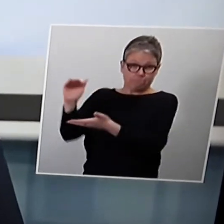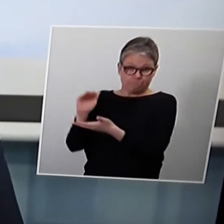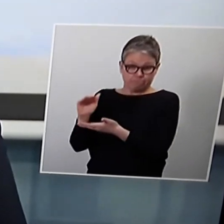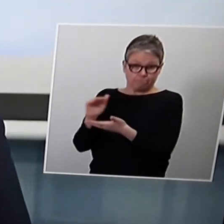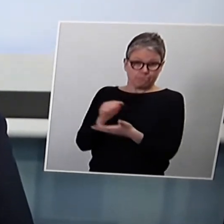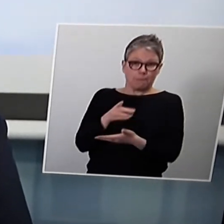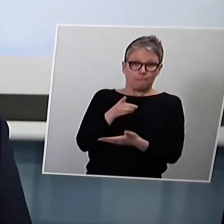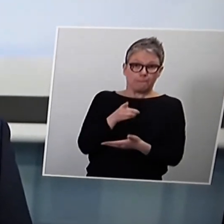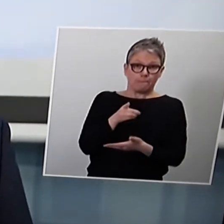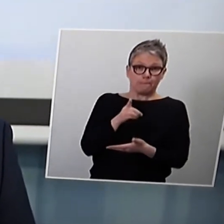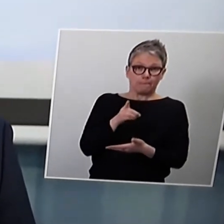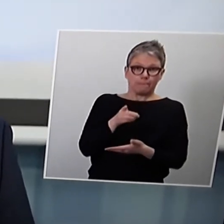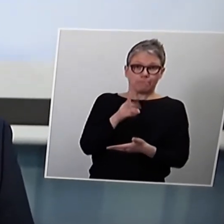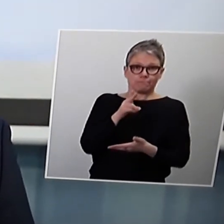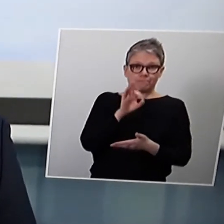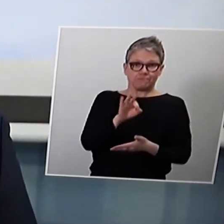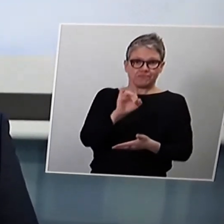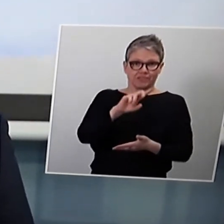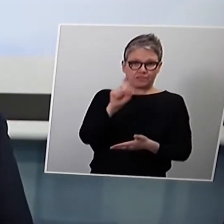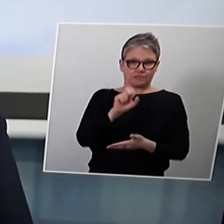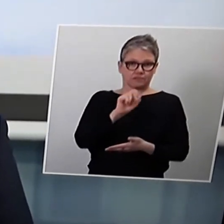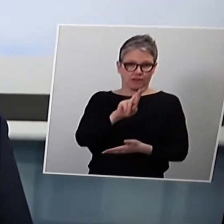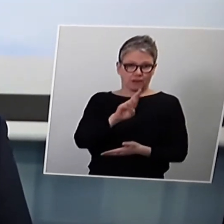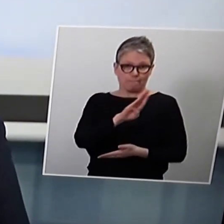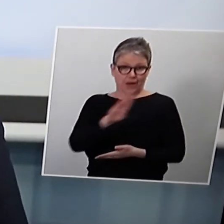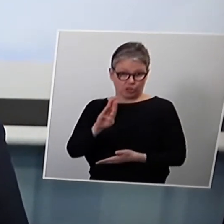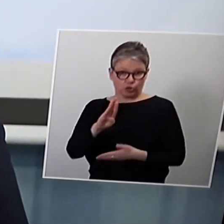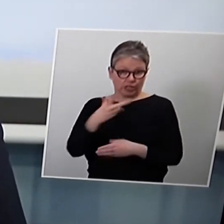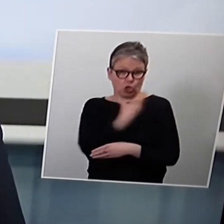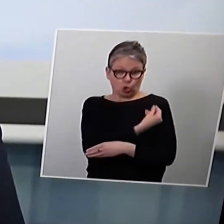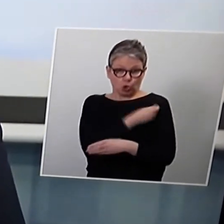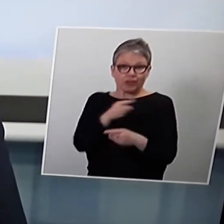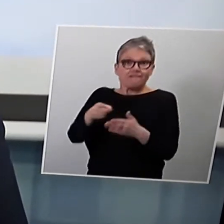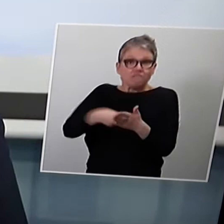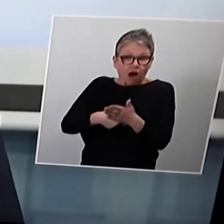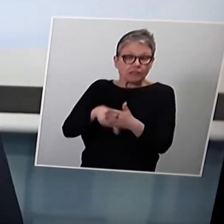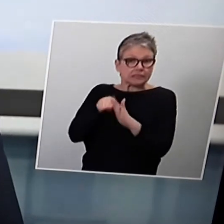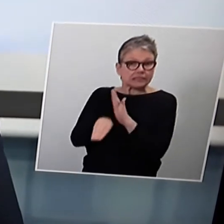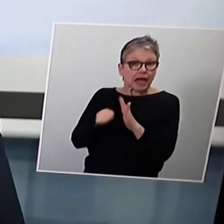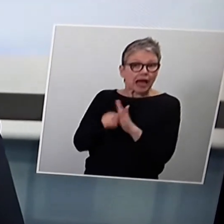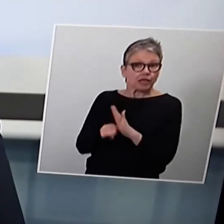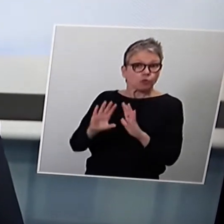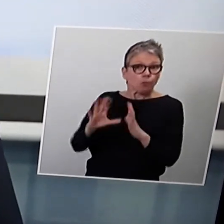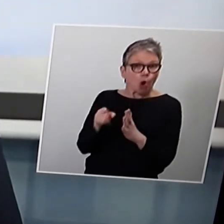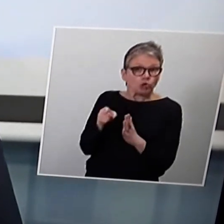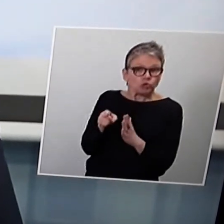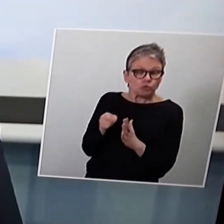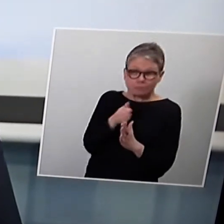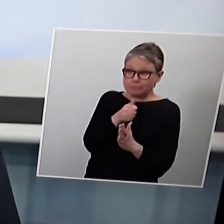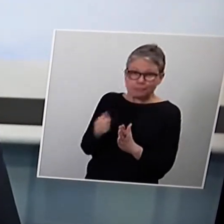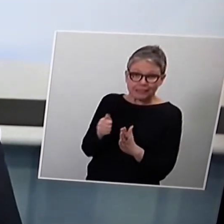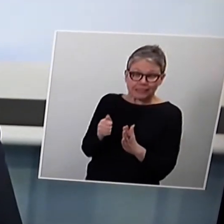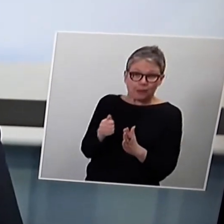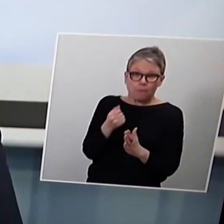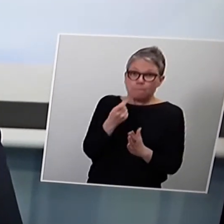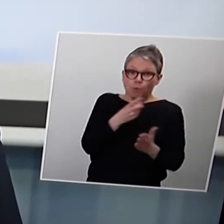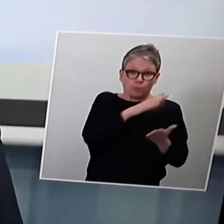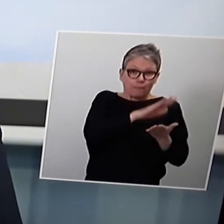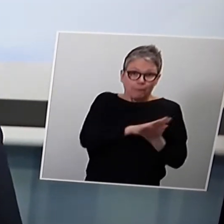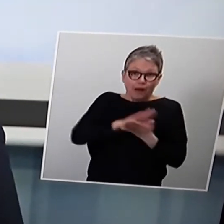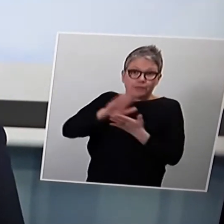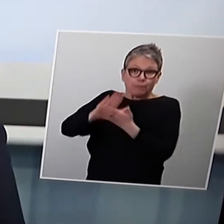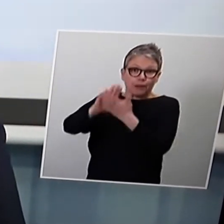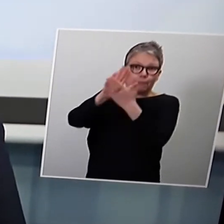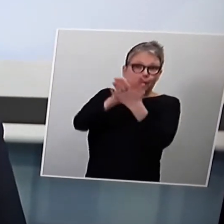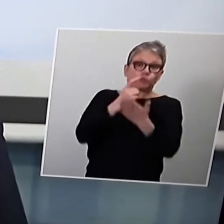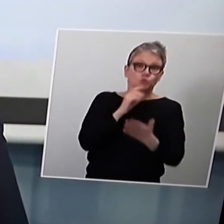Pfizer-BioNTechin rokote vaatii sellaisen säilytyksen, jota voidaan toteuttaa vain tietyissä